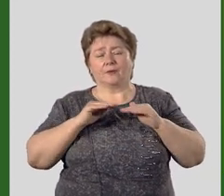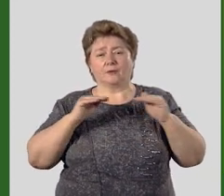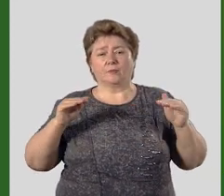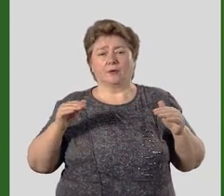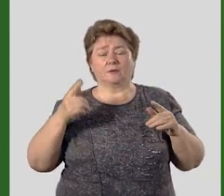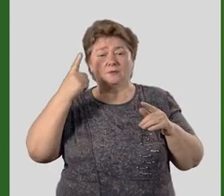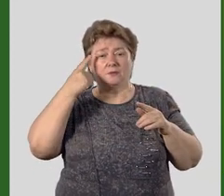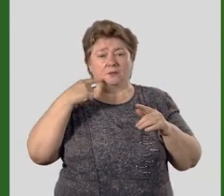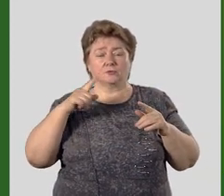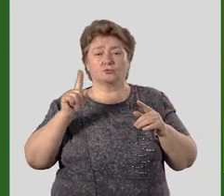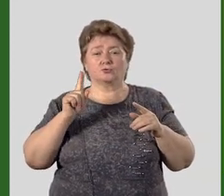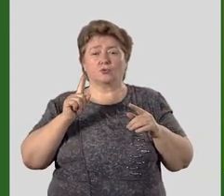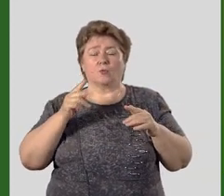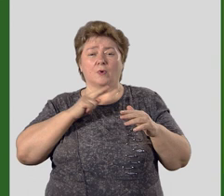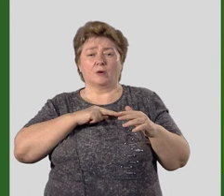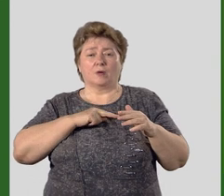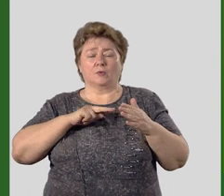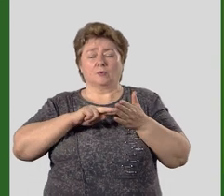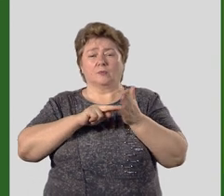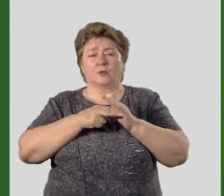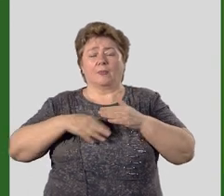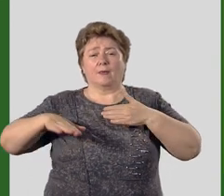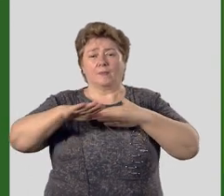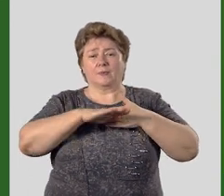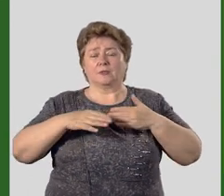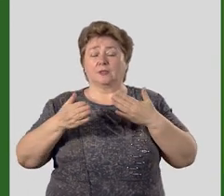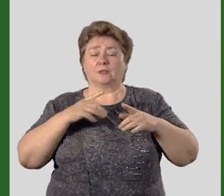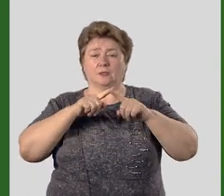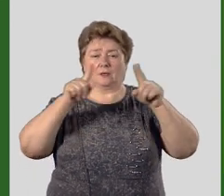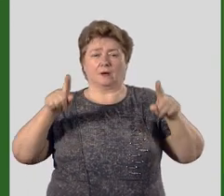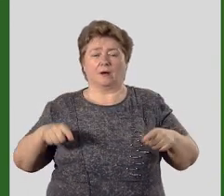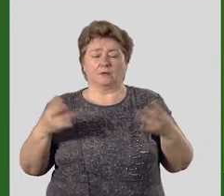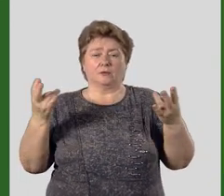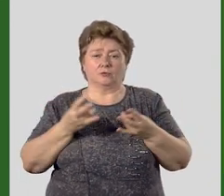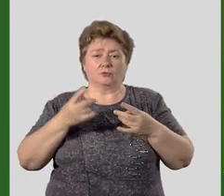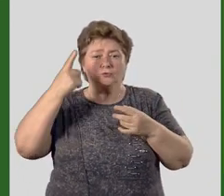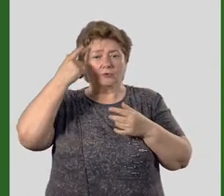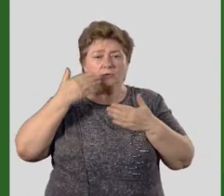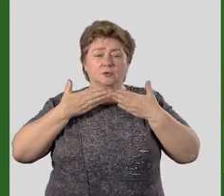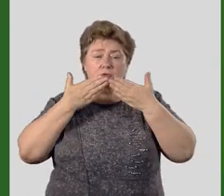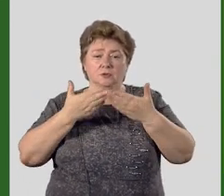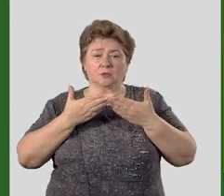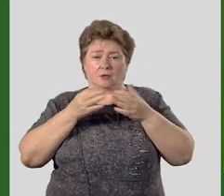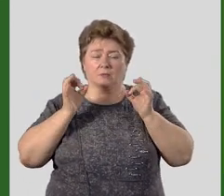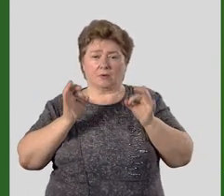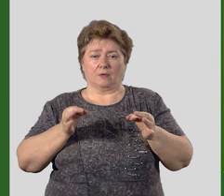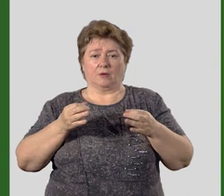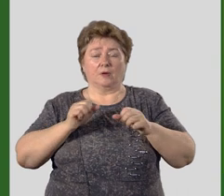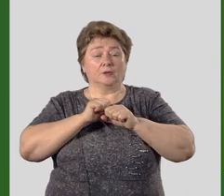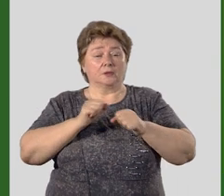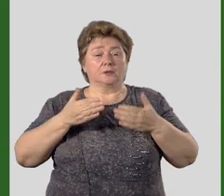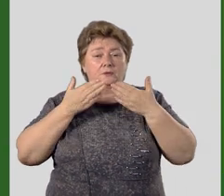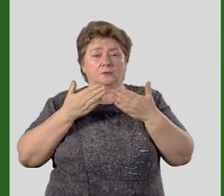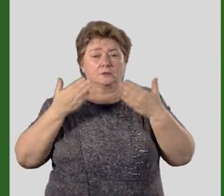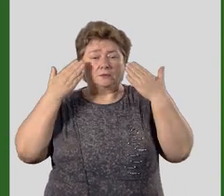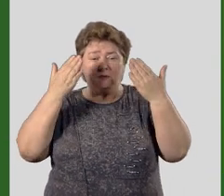Ребята, а вы знаете, для того, чтобы работать с планом местности или картой, нужно уметь ее читать. Нельзя читать,